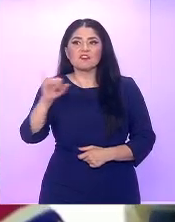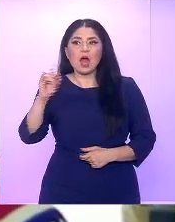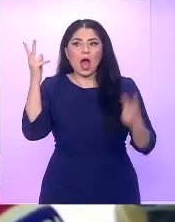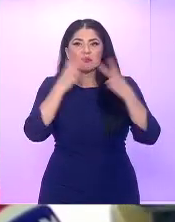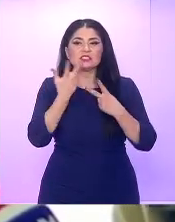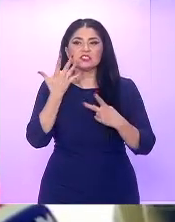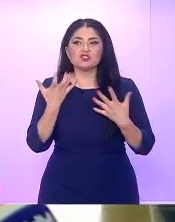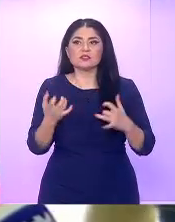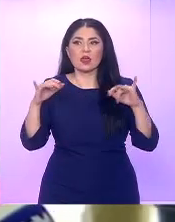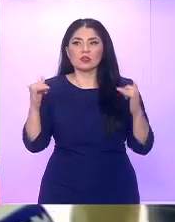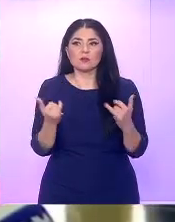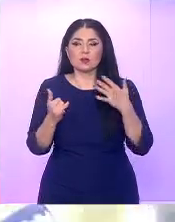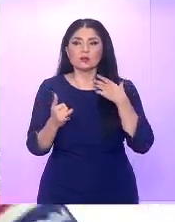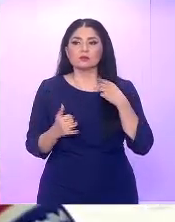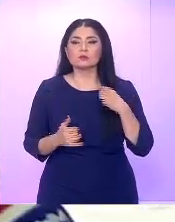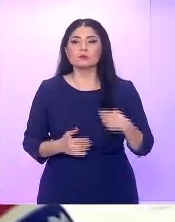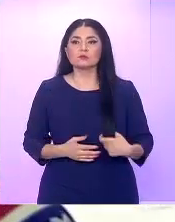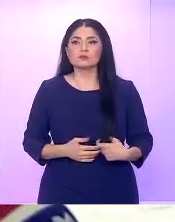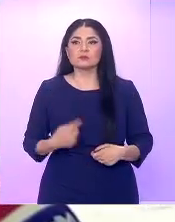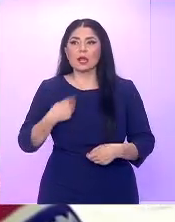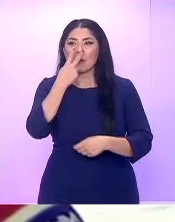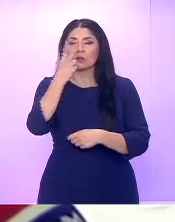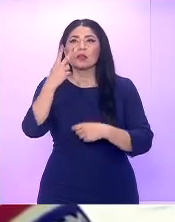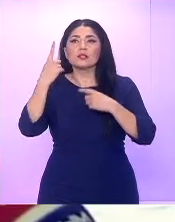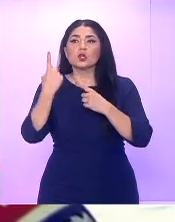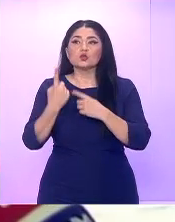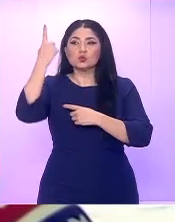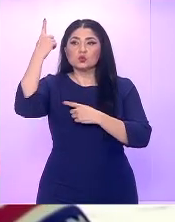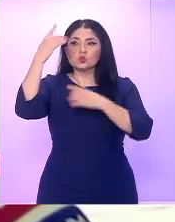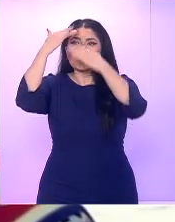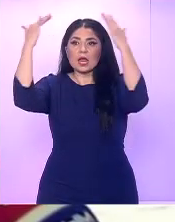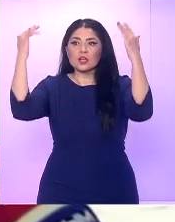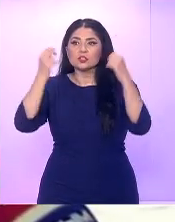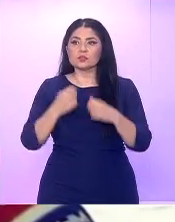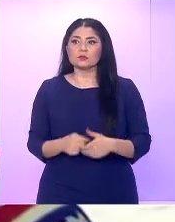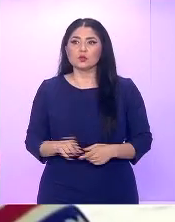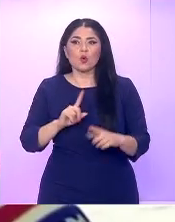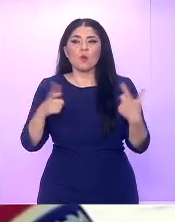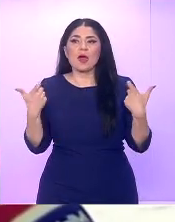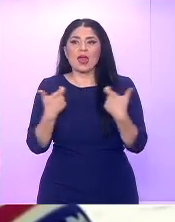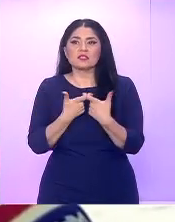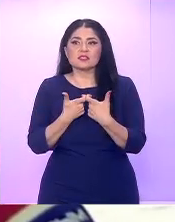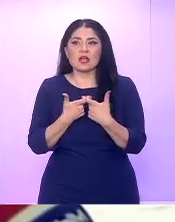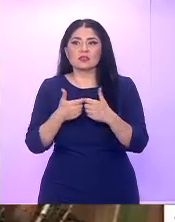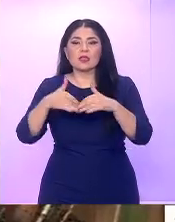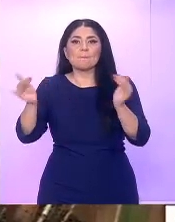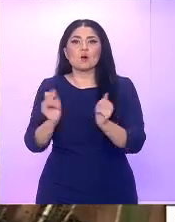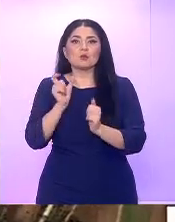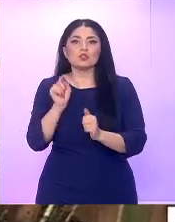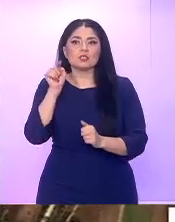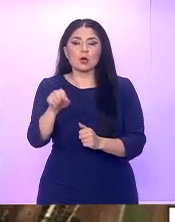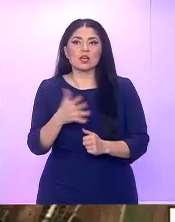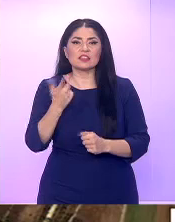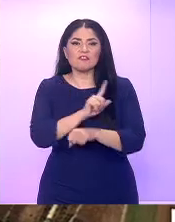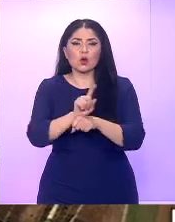В данном случае уже понимаем, что происходит. Сверху посмотрели, с поля видно, что это разбросанные уже, то есть массового складирования боеприпасов там нет. La câteva